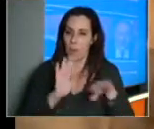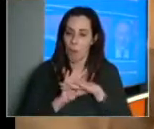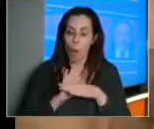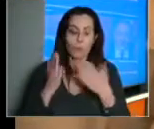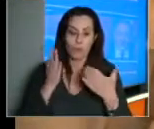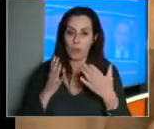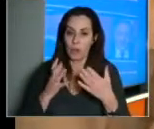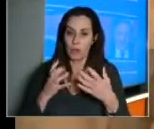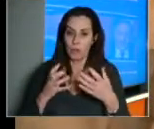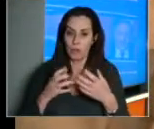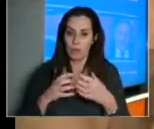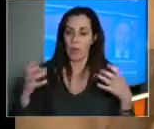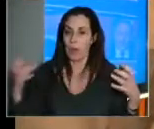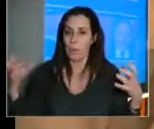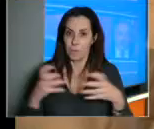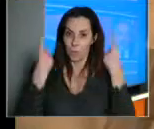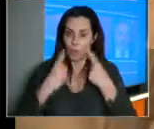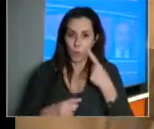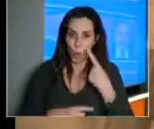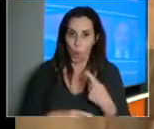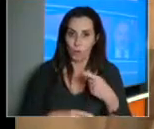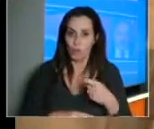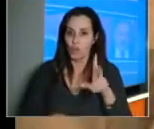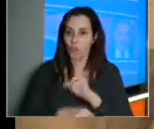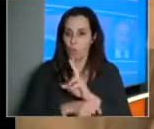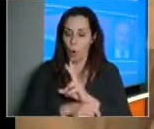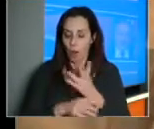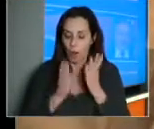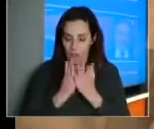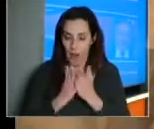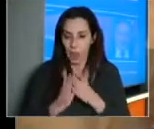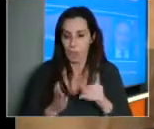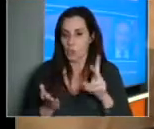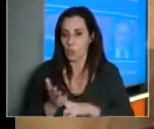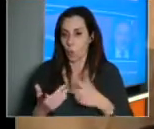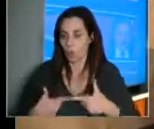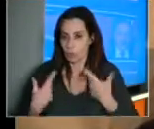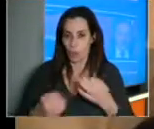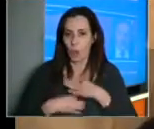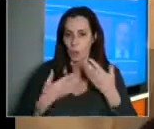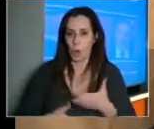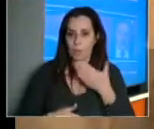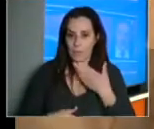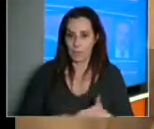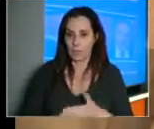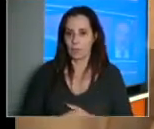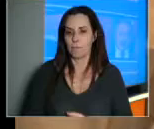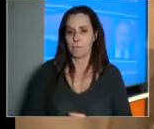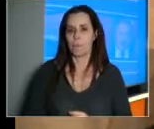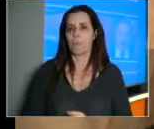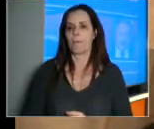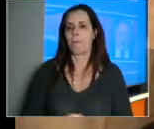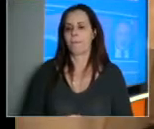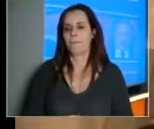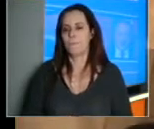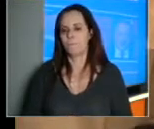שאיך שהמפלגות החרדיות רואות את זה, כשמירה על עולם התורה, כשזה זכות הקיום שלנו פה במדינת ישראל,